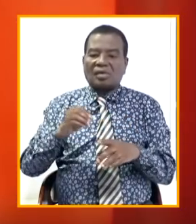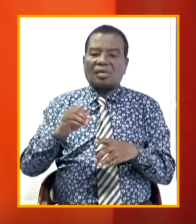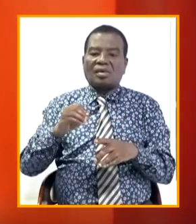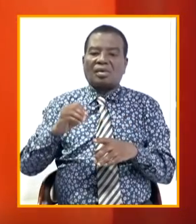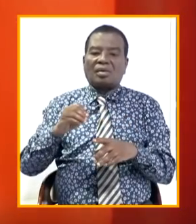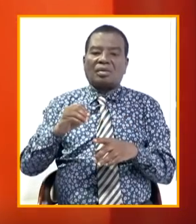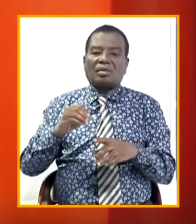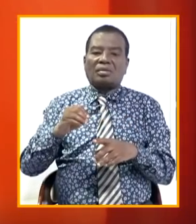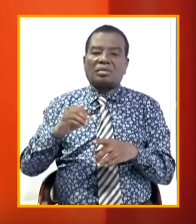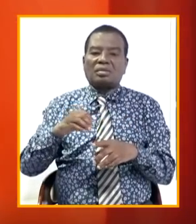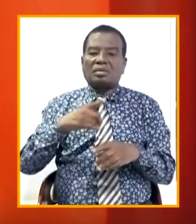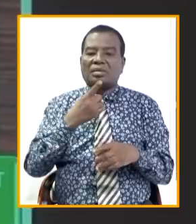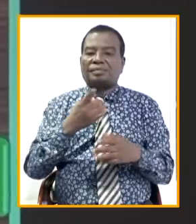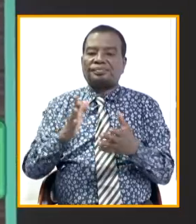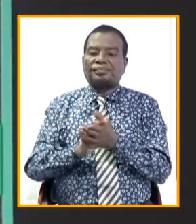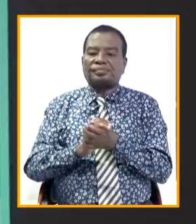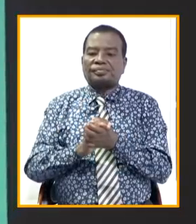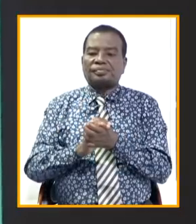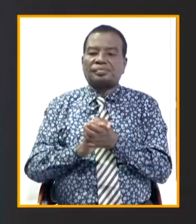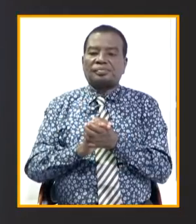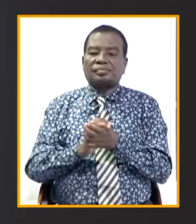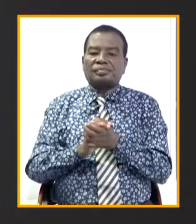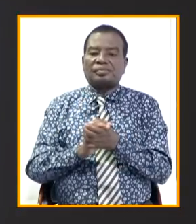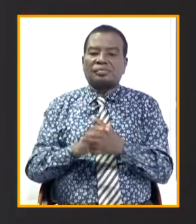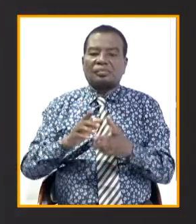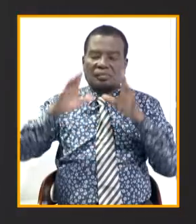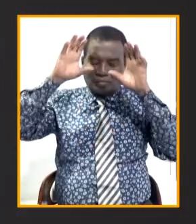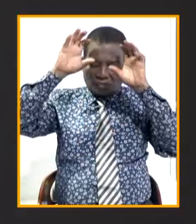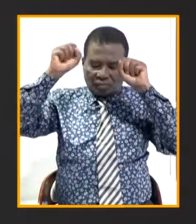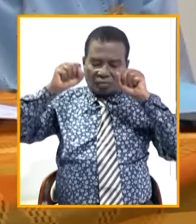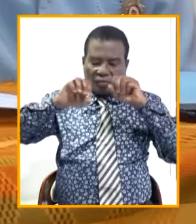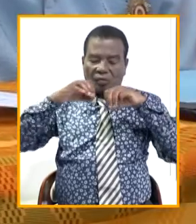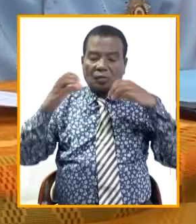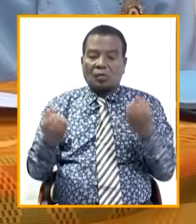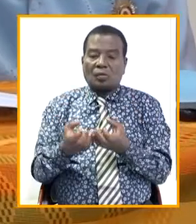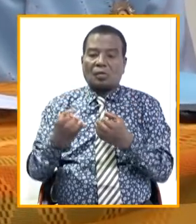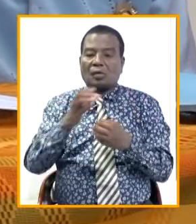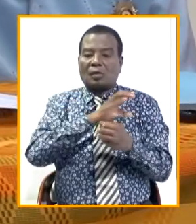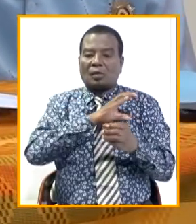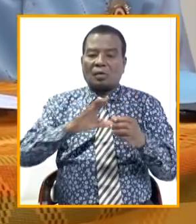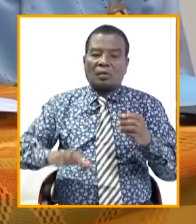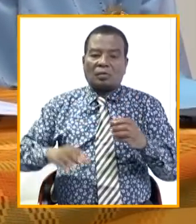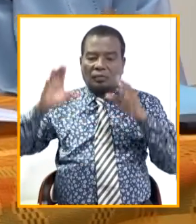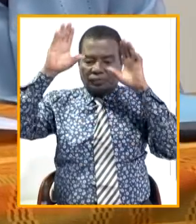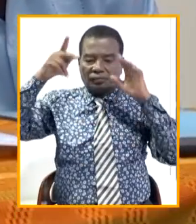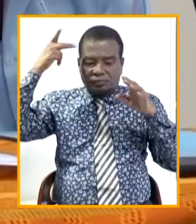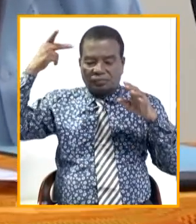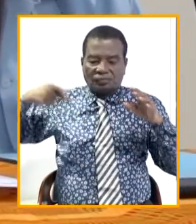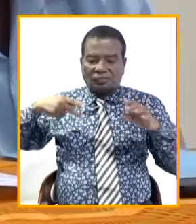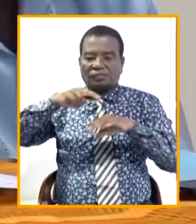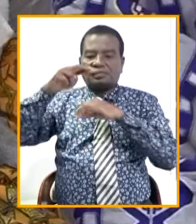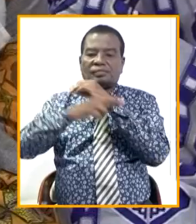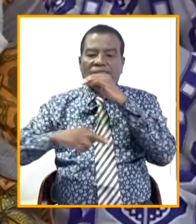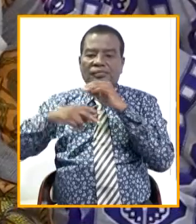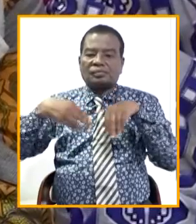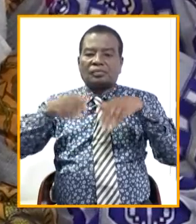d'un appui allant d'1 à 5 millions de francs CFA. Le président du comité local de sélection, le préfet de la région de la Maraoué, exhorte les